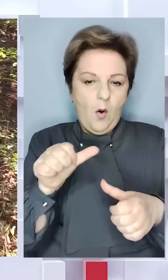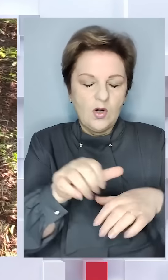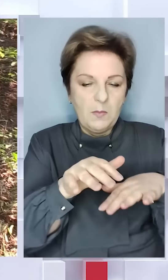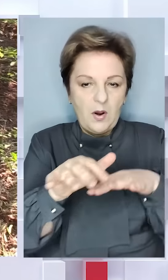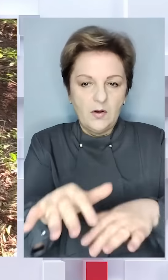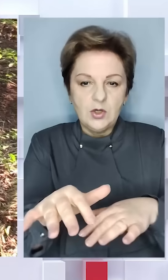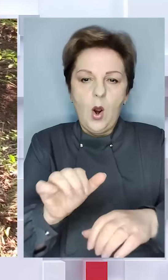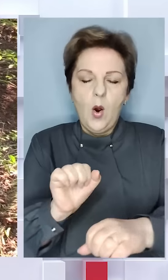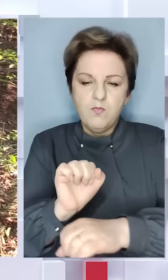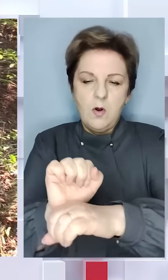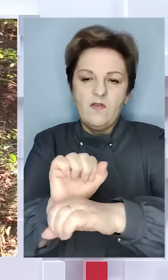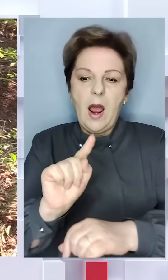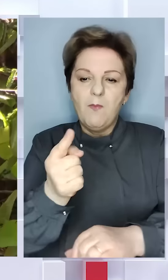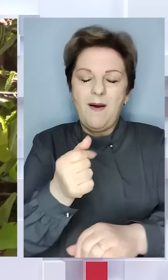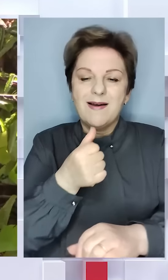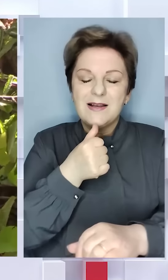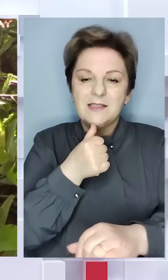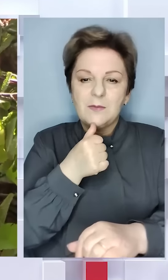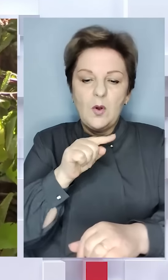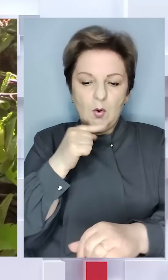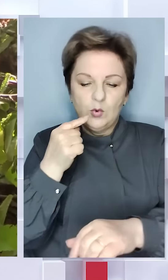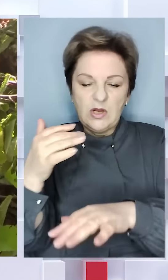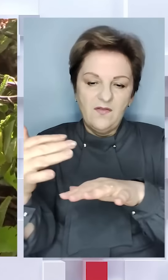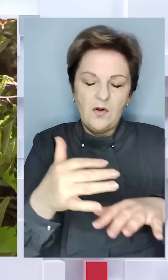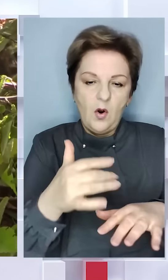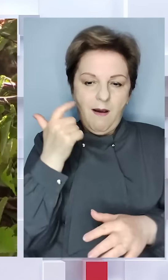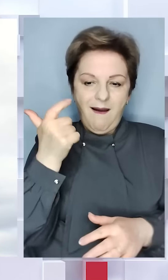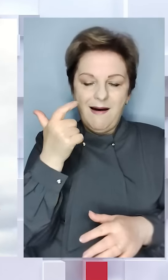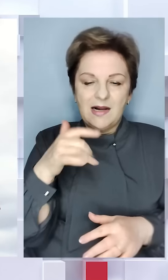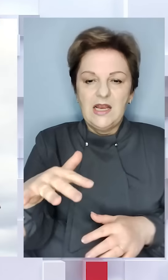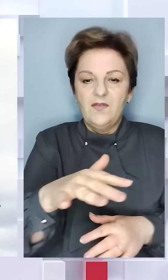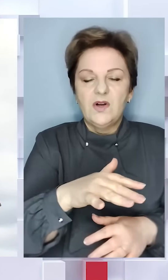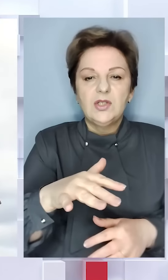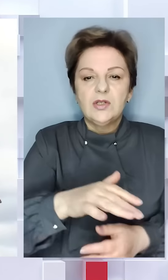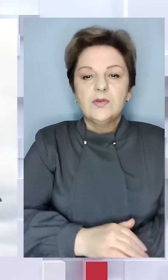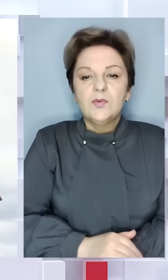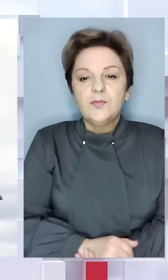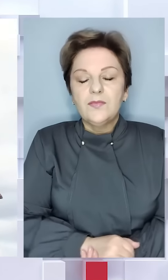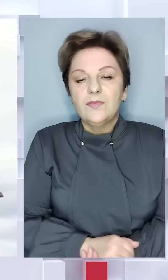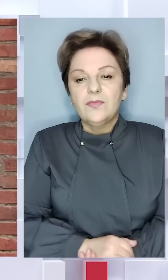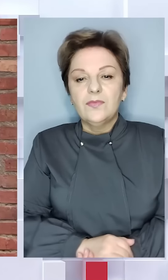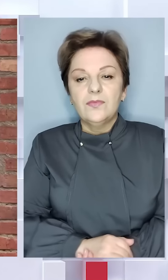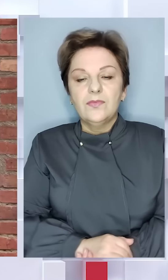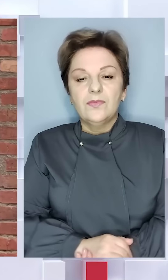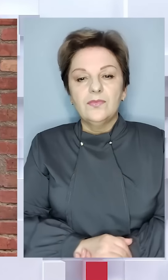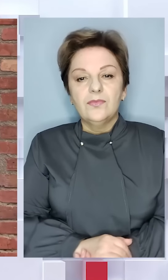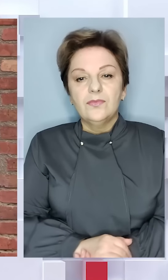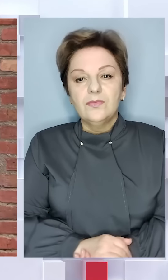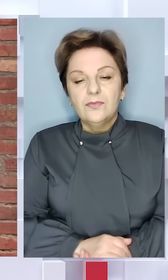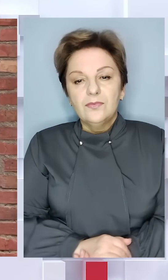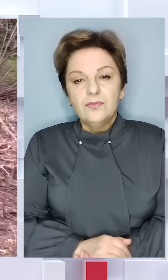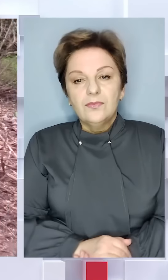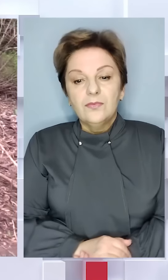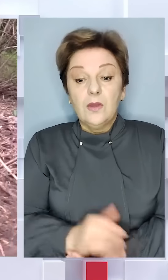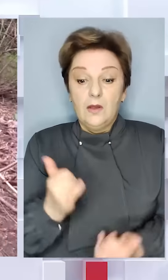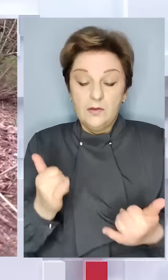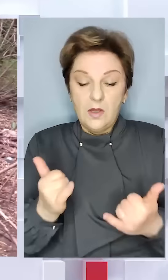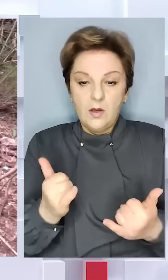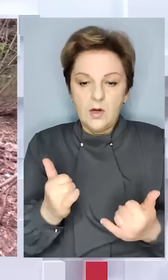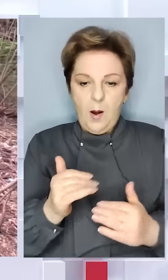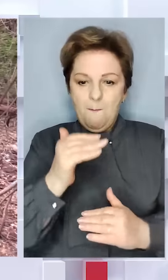бригада, зупиняла першу спробу рашистського вторгнення на Харківщину. Кацапи тут у 22-му були. Село було окуповане тоді, так? Так. Цього